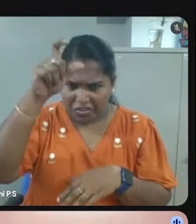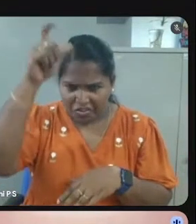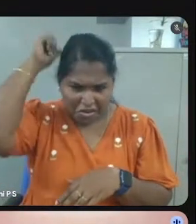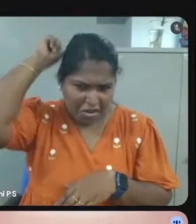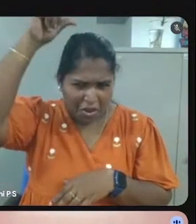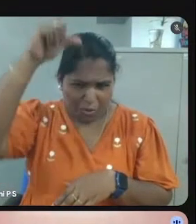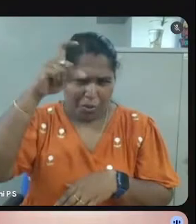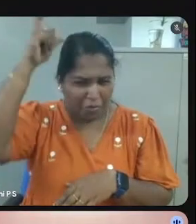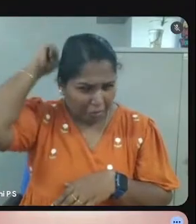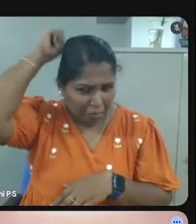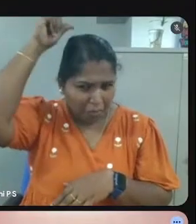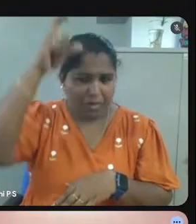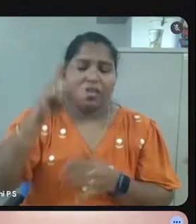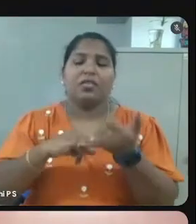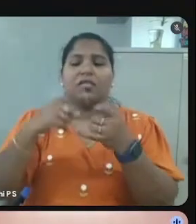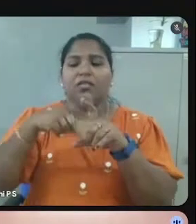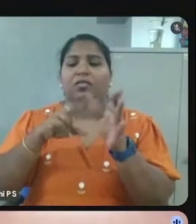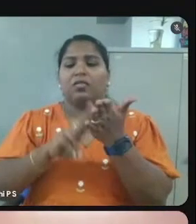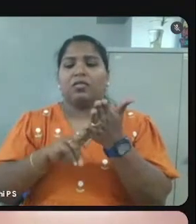കോഗ്നിഷൻ ആയിരുന്നു. കോഗ്നിഷൻ സിൻഡ്രോം